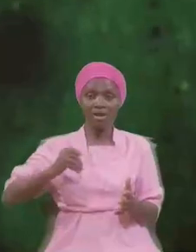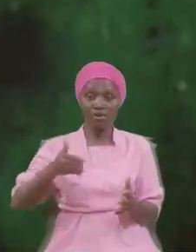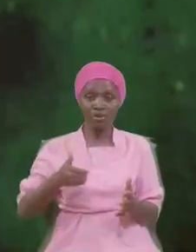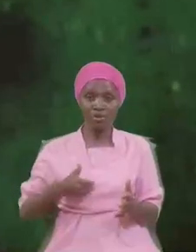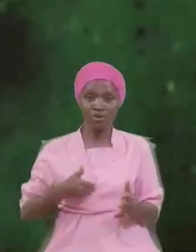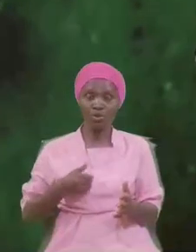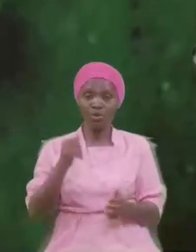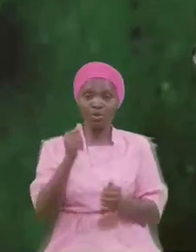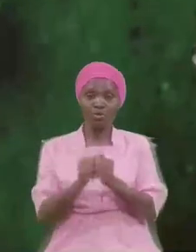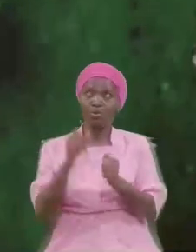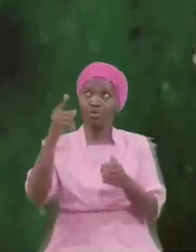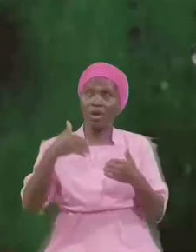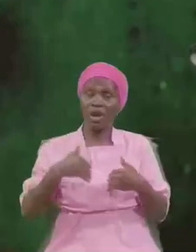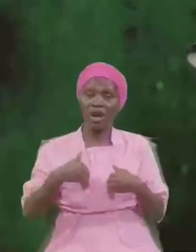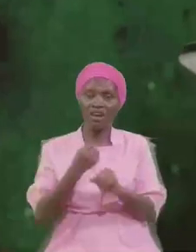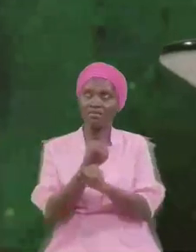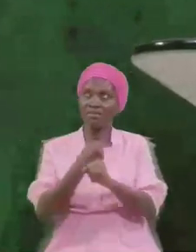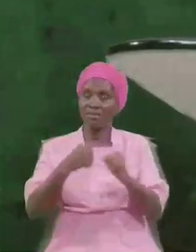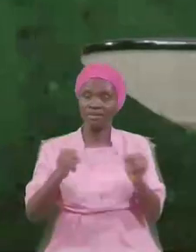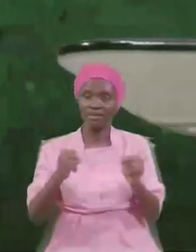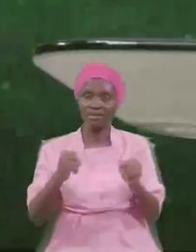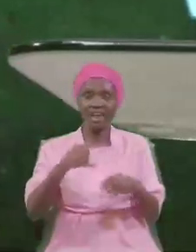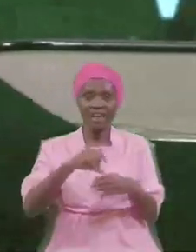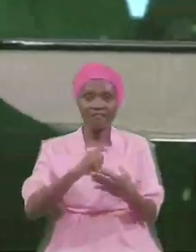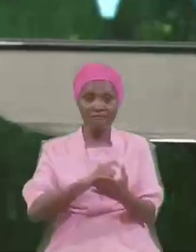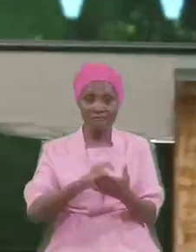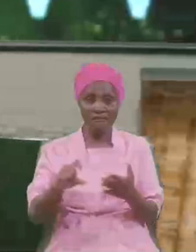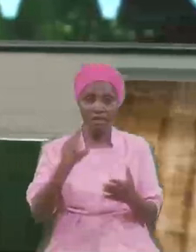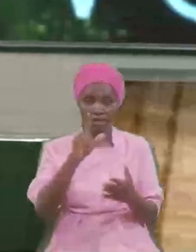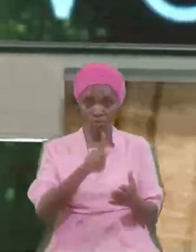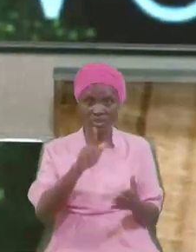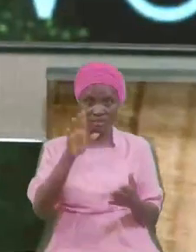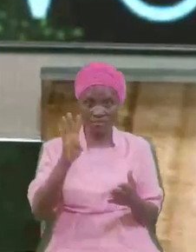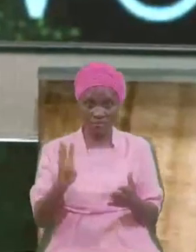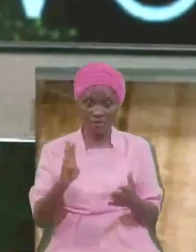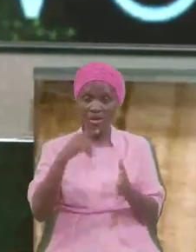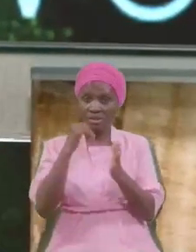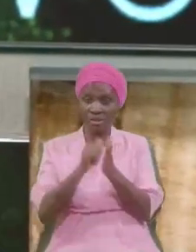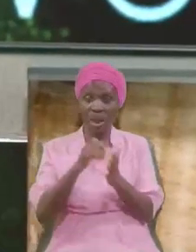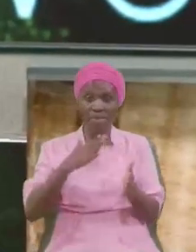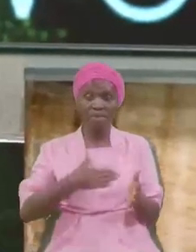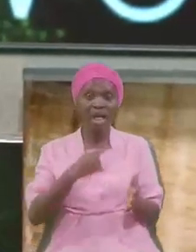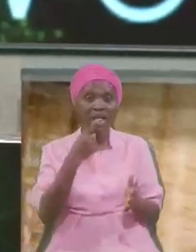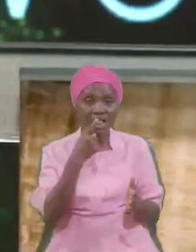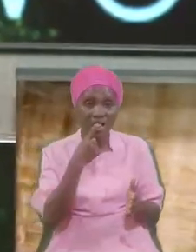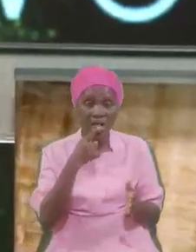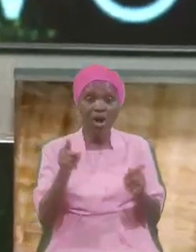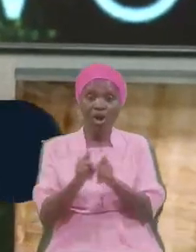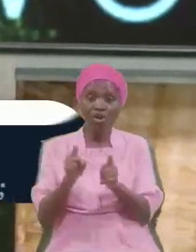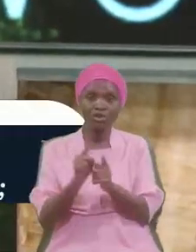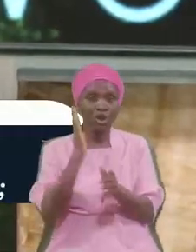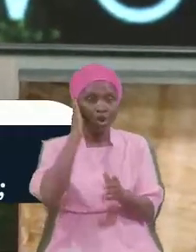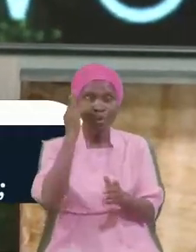La joie dans mon âme que tu as délivrée. Le verset 24 dit, ma langue chaque